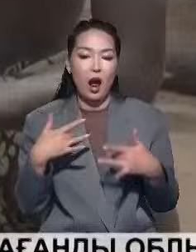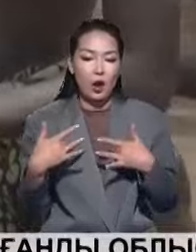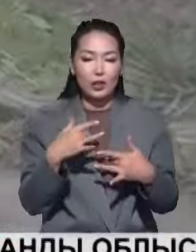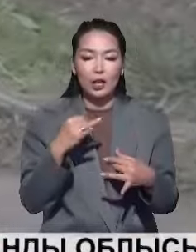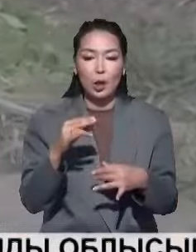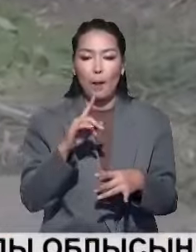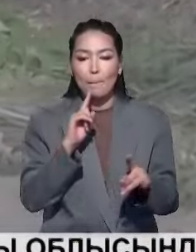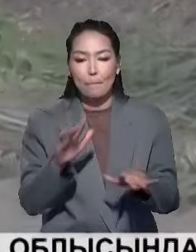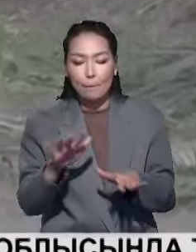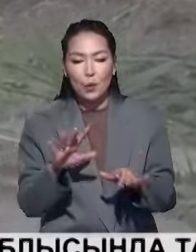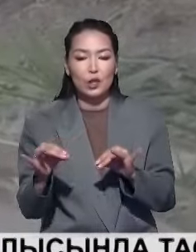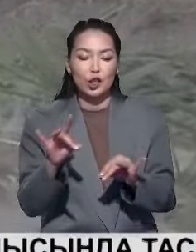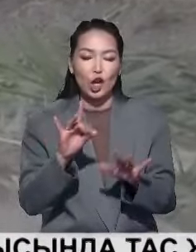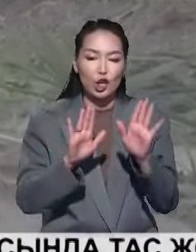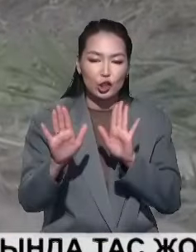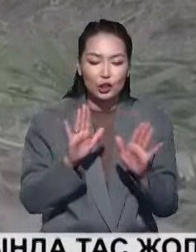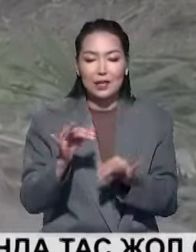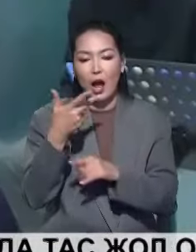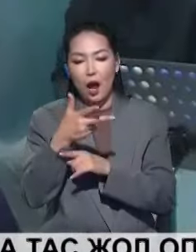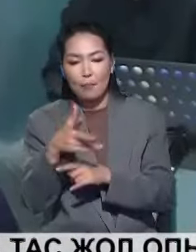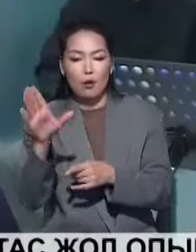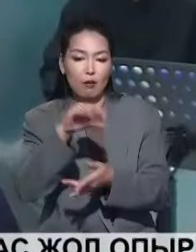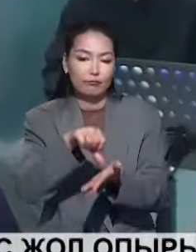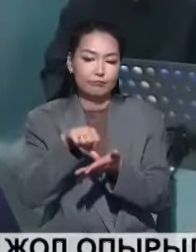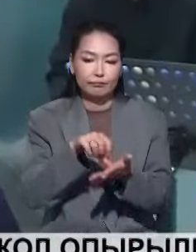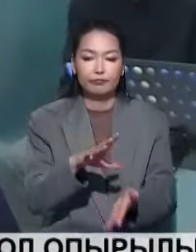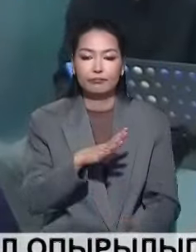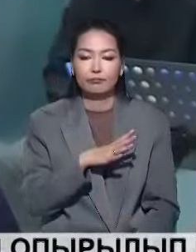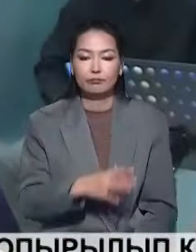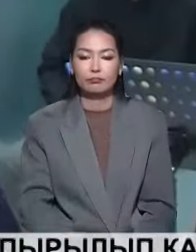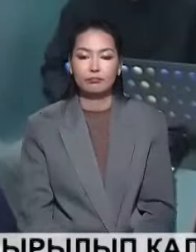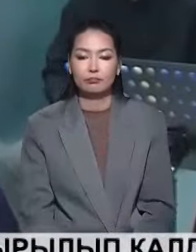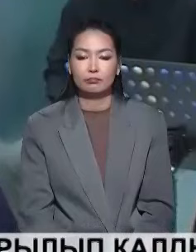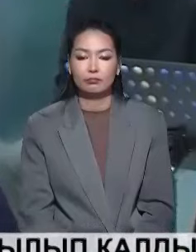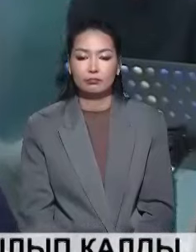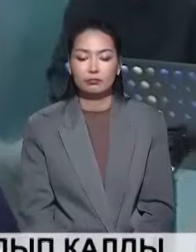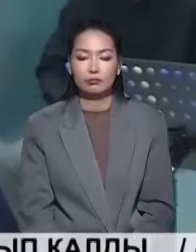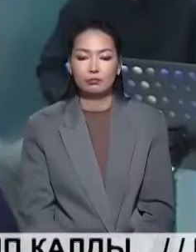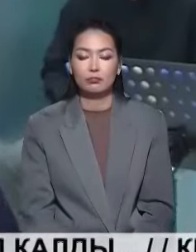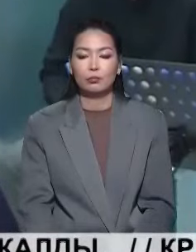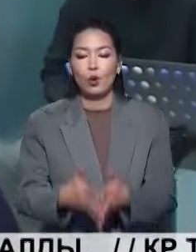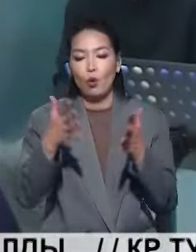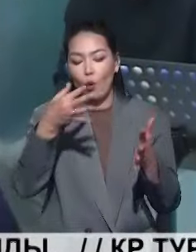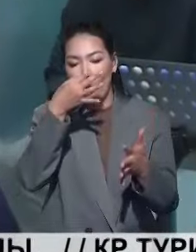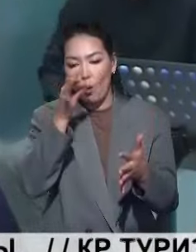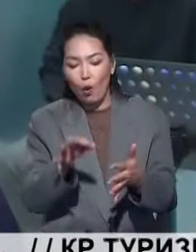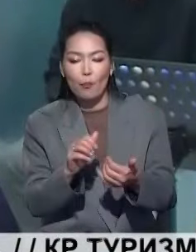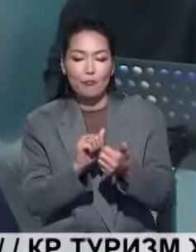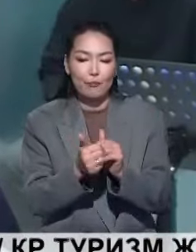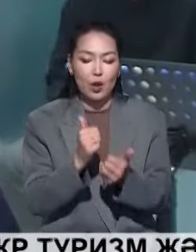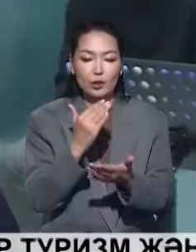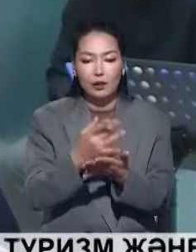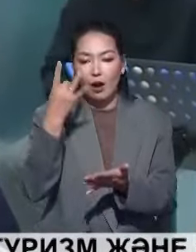режиссерлері, сценаристері және операторлары атсалысты. Таргет было. Үлкен тәжірибе алмастық десек те болады.